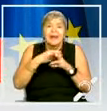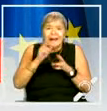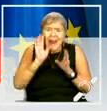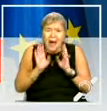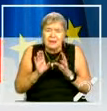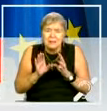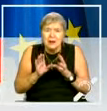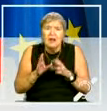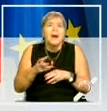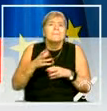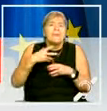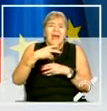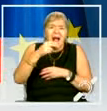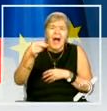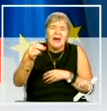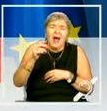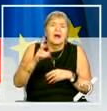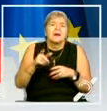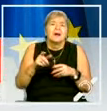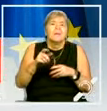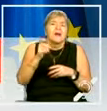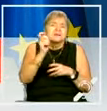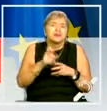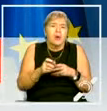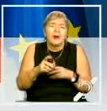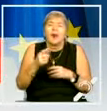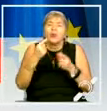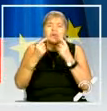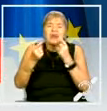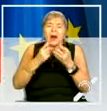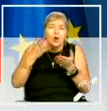acest proces de evacuare este gestionat printr-un dialog